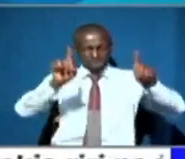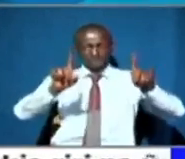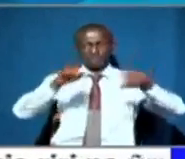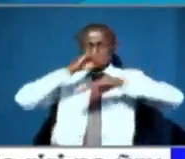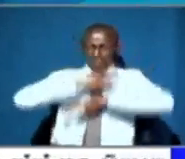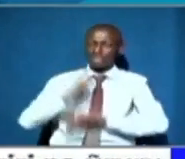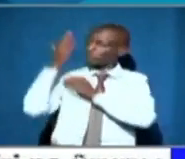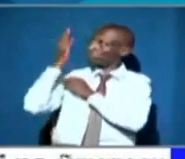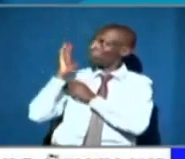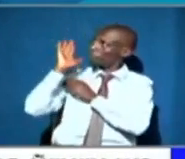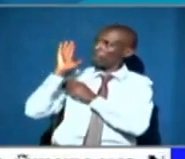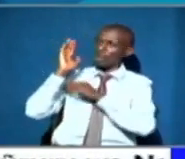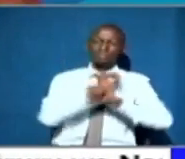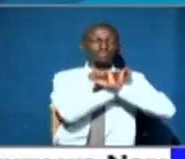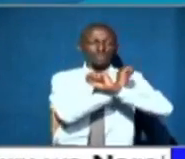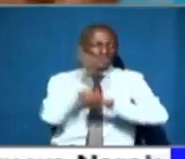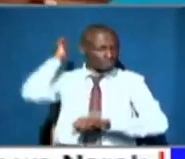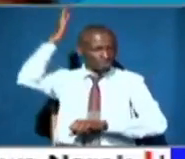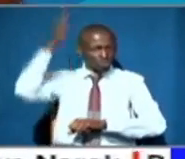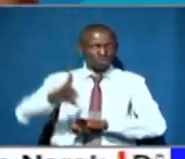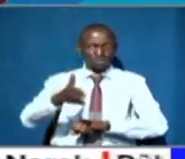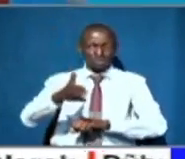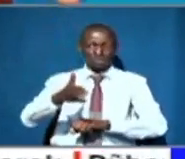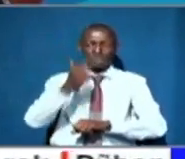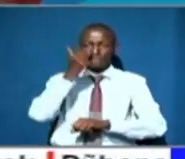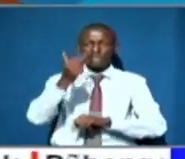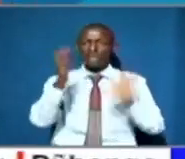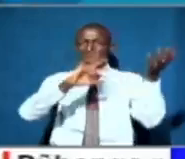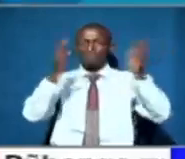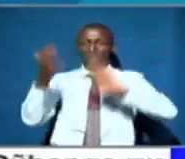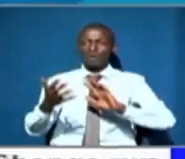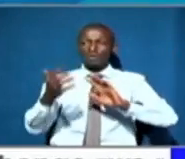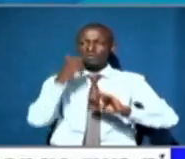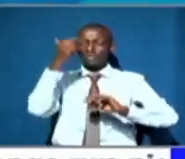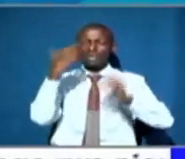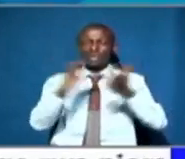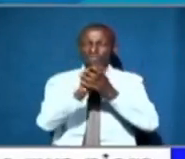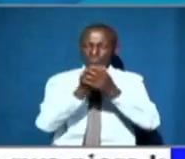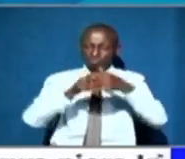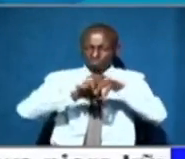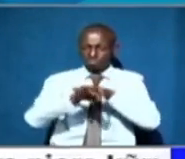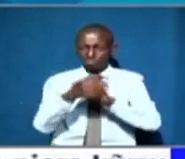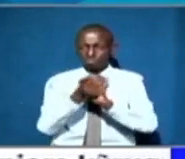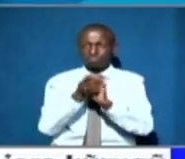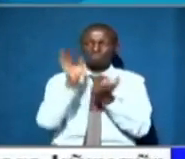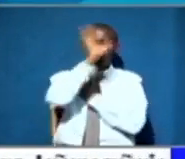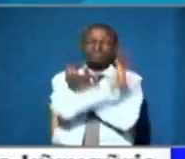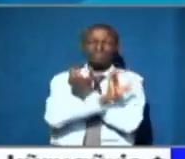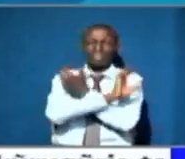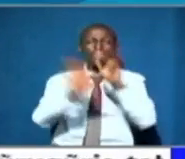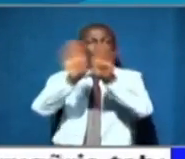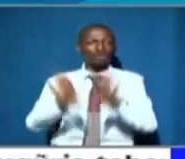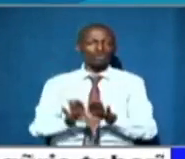tigira ngai ngai ni agukurorera ro isi precaution isi twere to nike ni ataalam tudhabie moko fororini wa higo isi ni